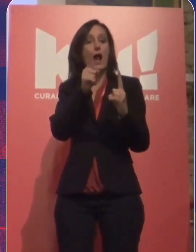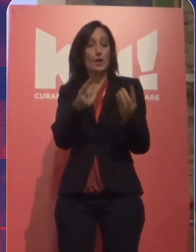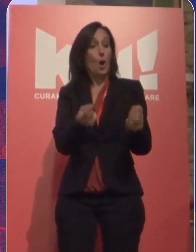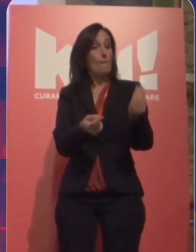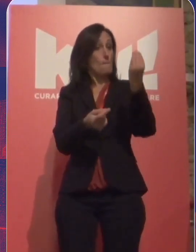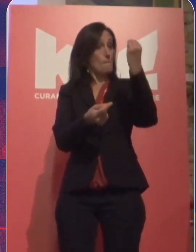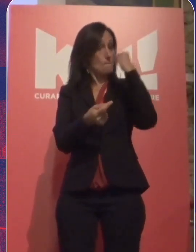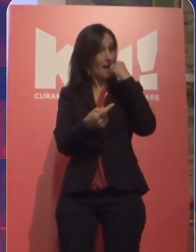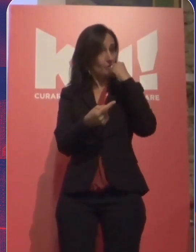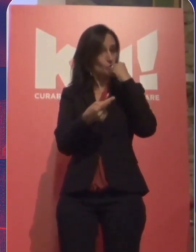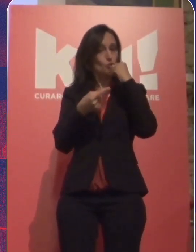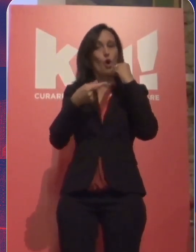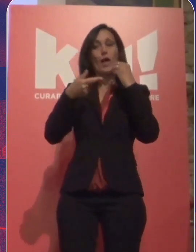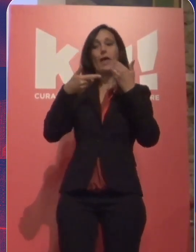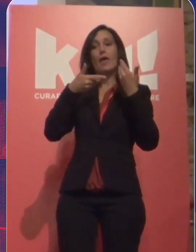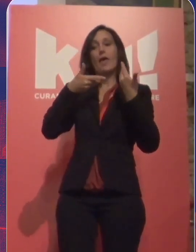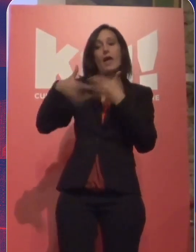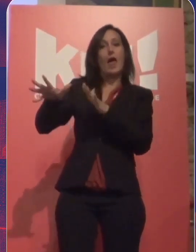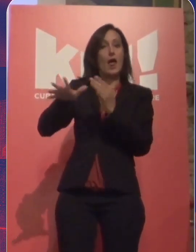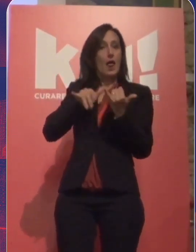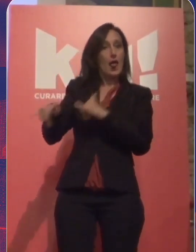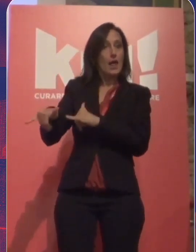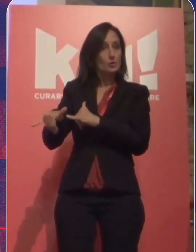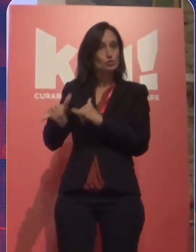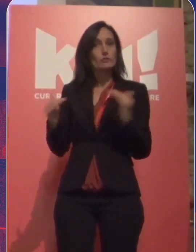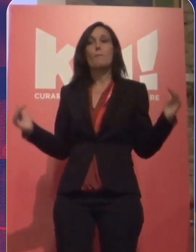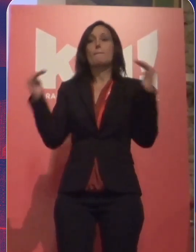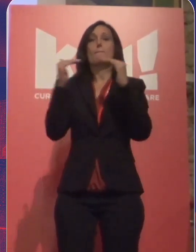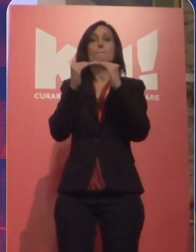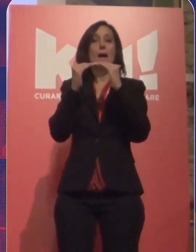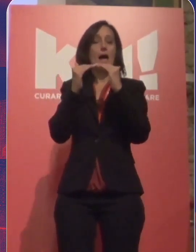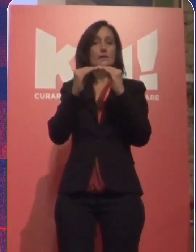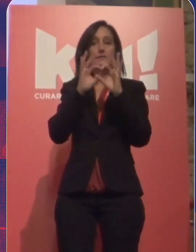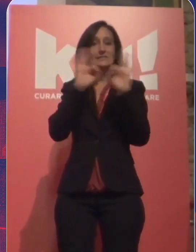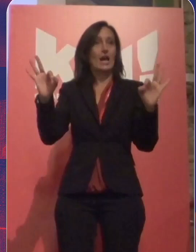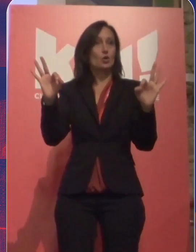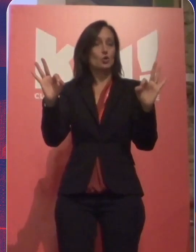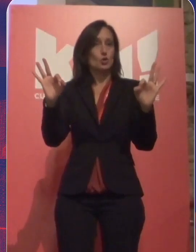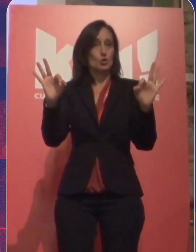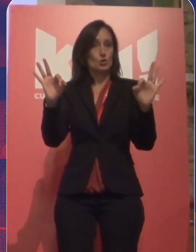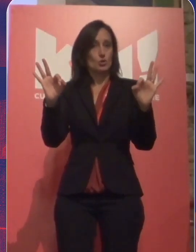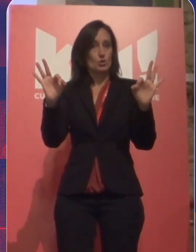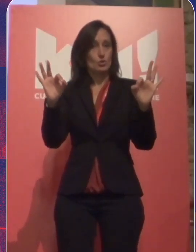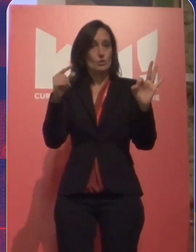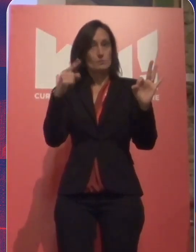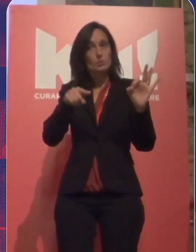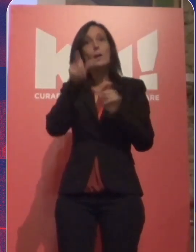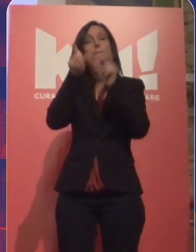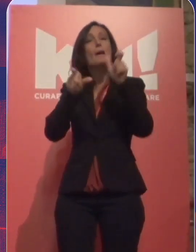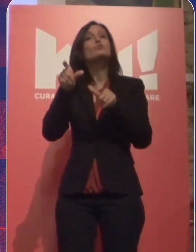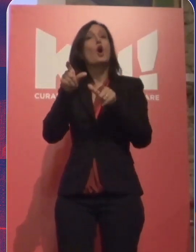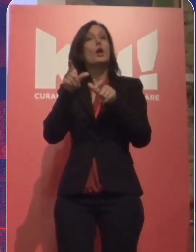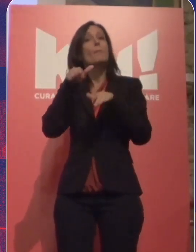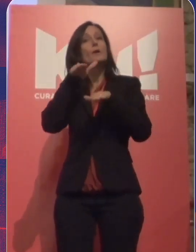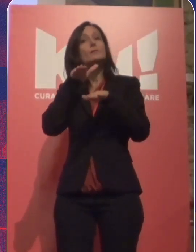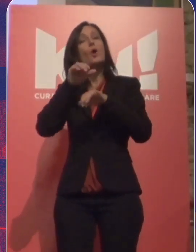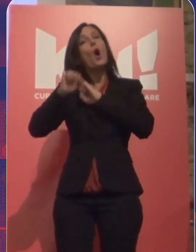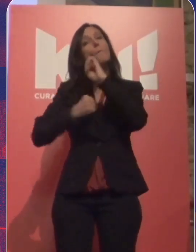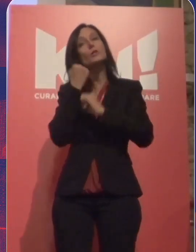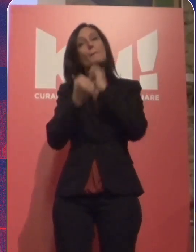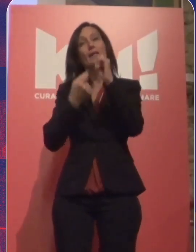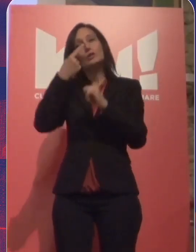forme e nelle tecniche e me e nelle pratiche che caratterizzano la restrizione anoressica beh si tratta di ribadire